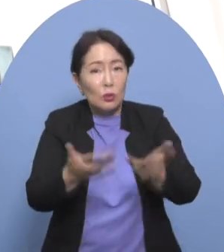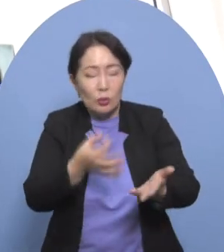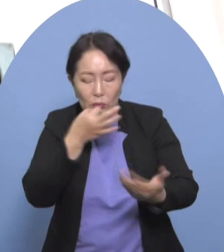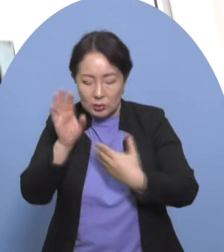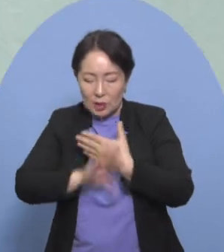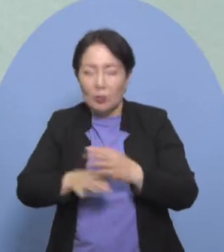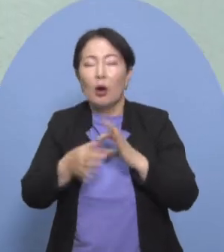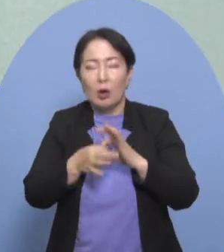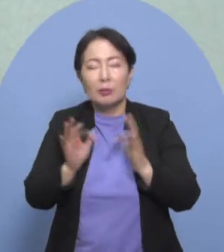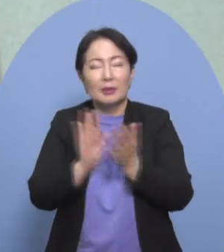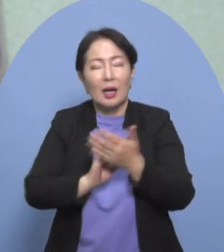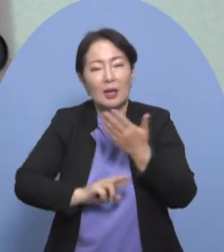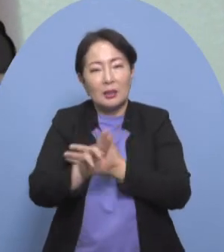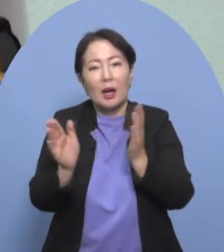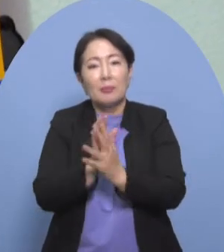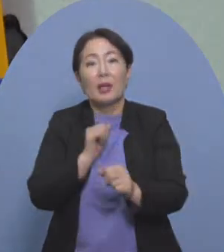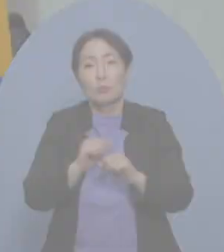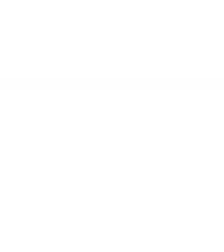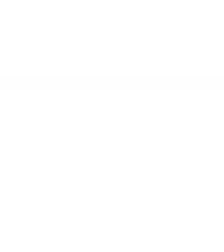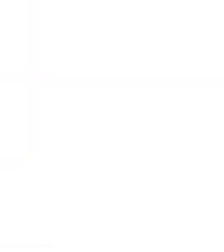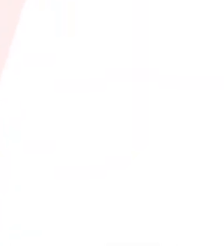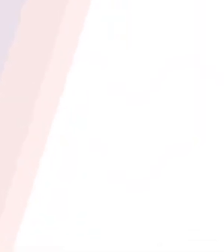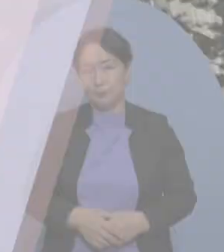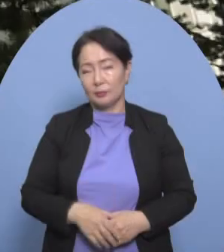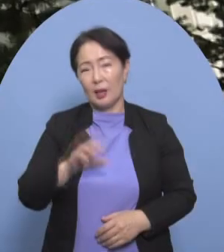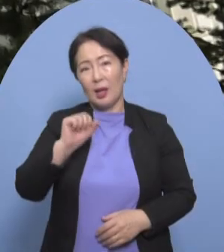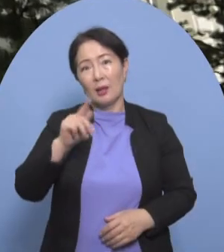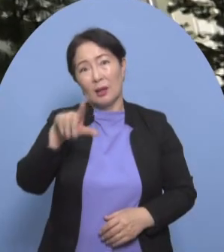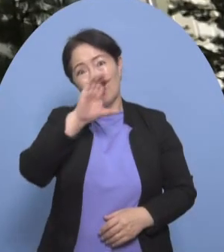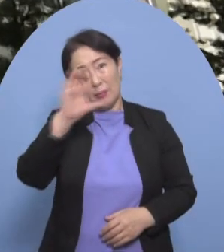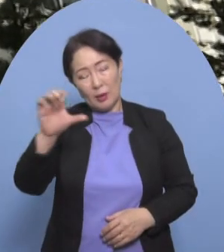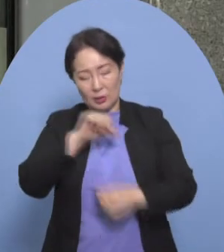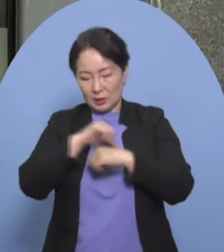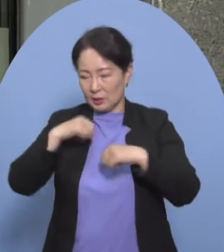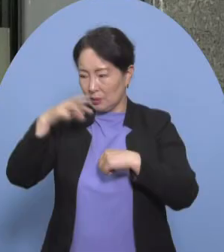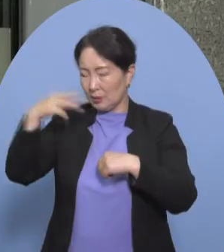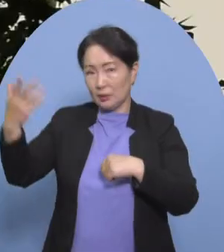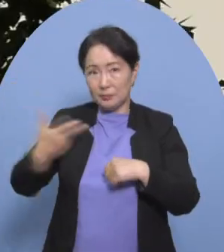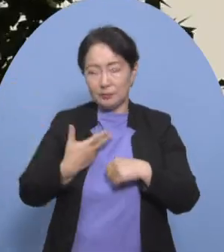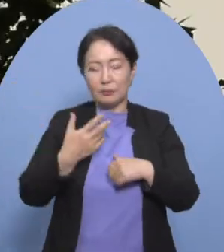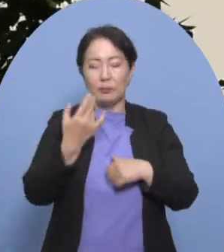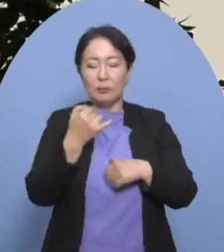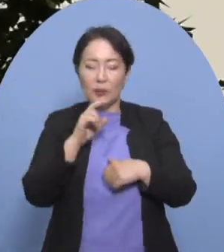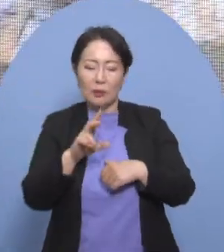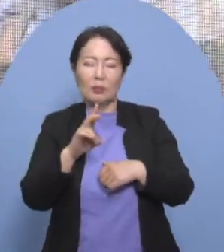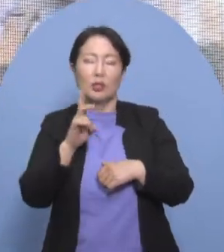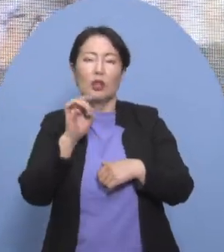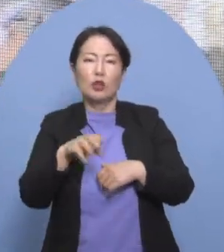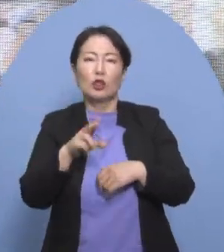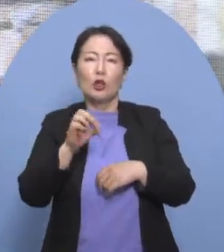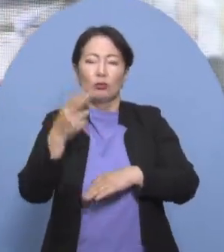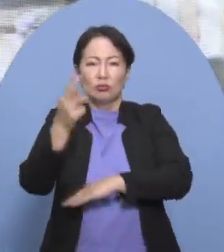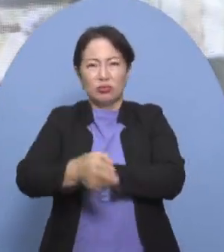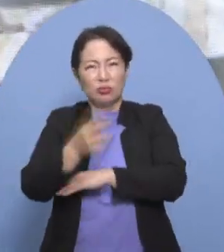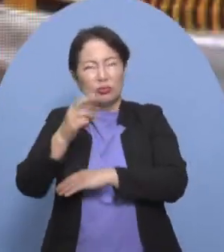урьдчилан сэргийлэх чиглэлээр цаашид хамтран ажиллахаар боллоо. Авилгатай тэмцэх газарт иргэдээс ирүүлсэн нийслэлийн хотын товчоо постын